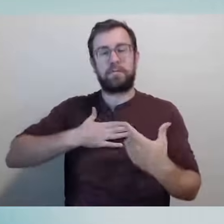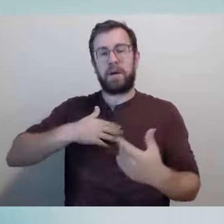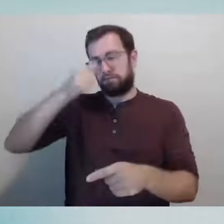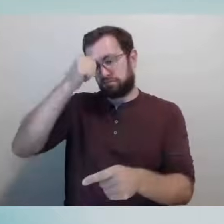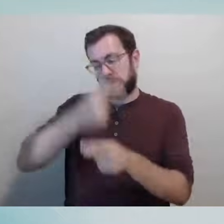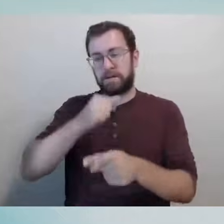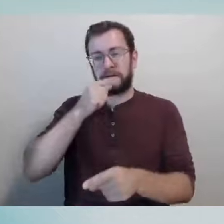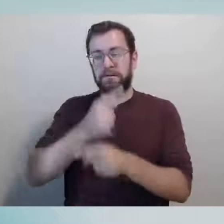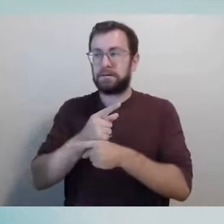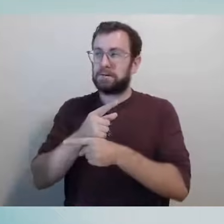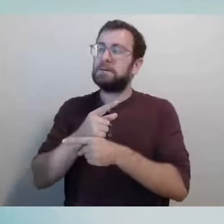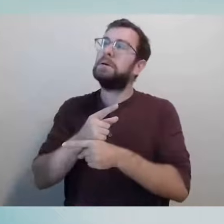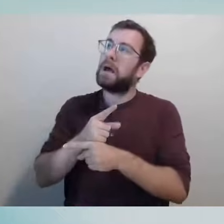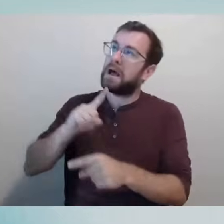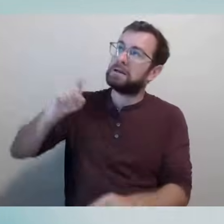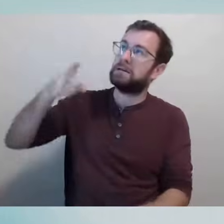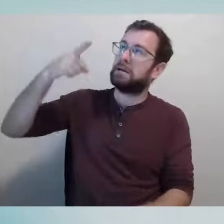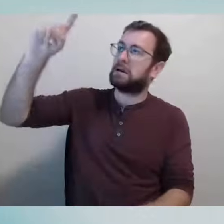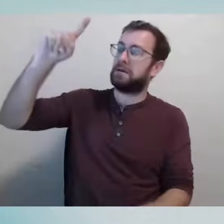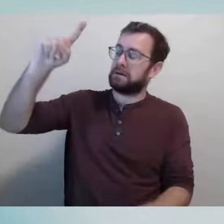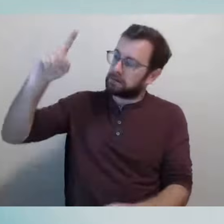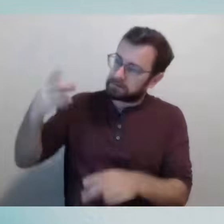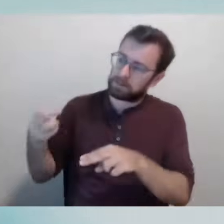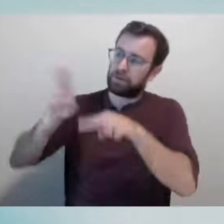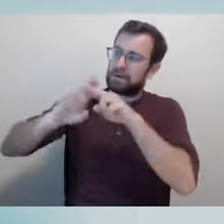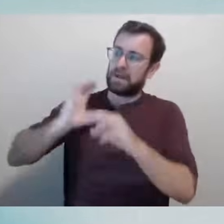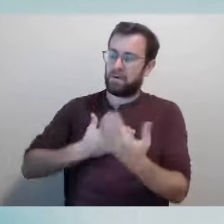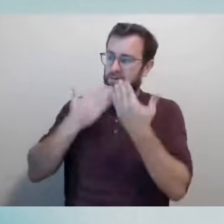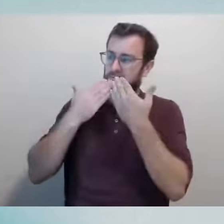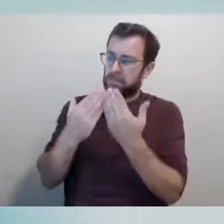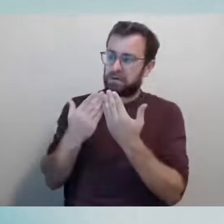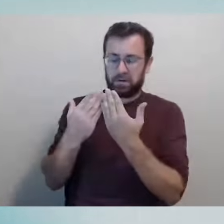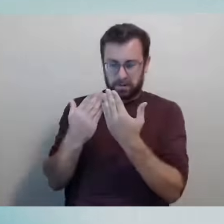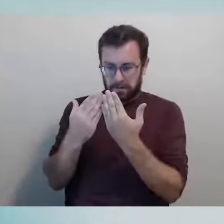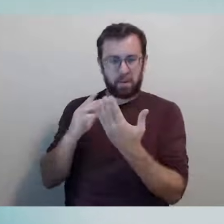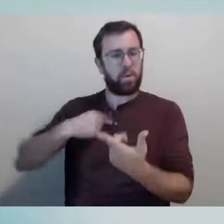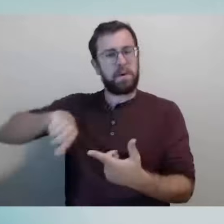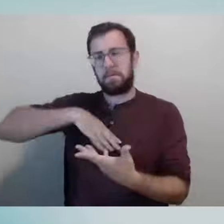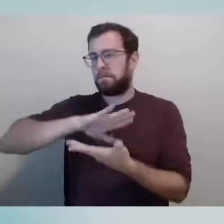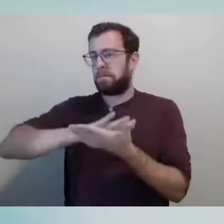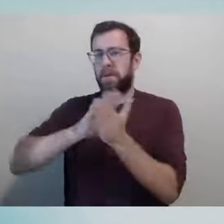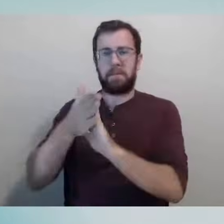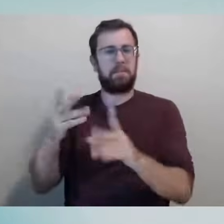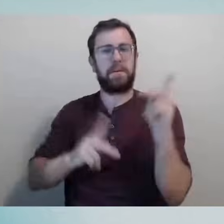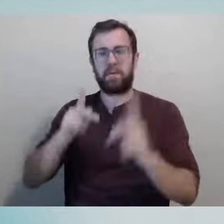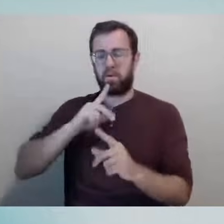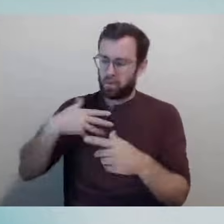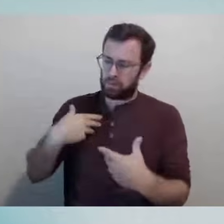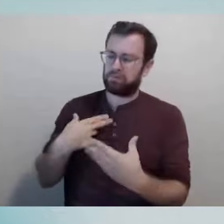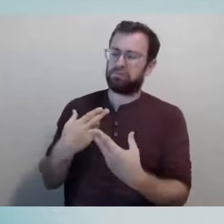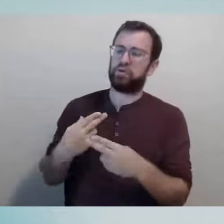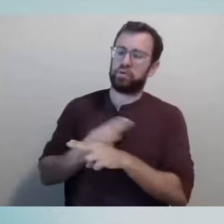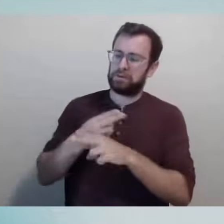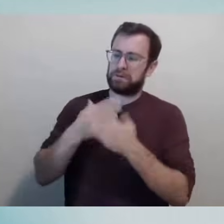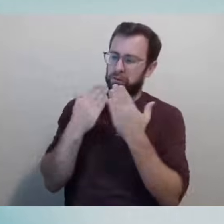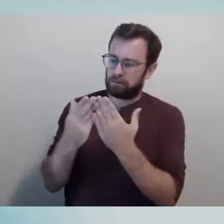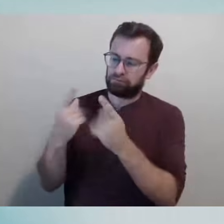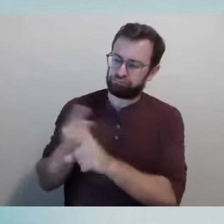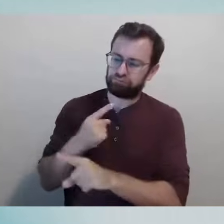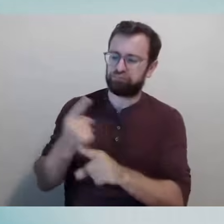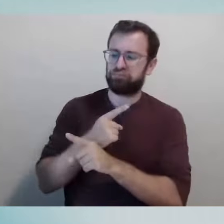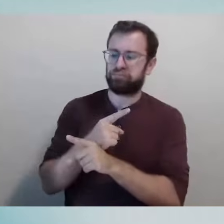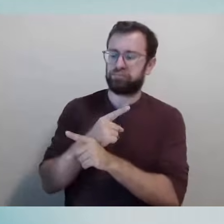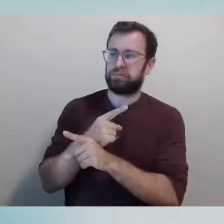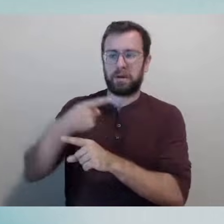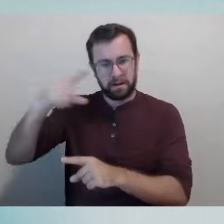increase us with dua, make us a people of dua, and more importantly, may Allah Azza wa Jal accept and respond